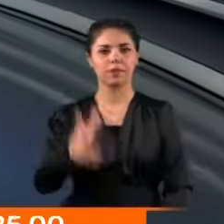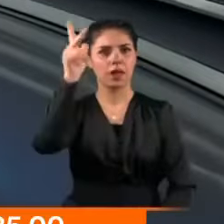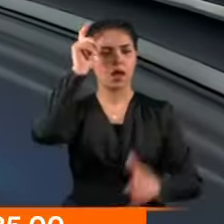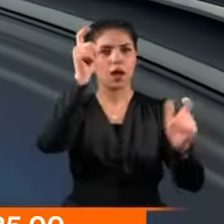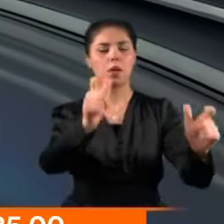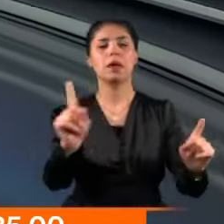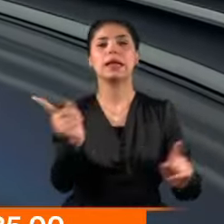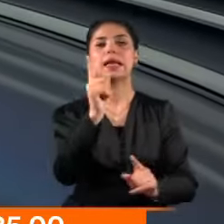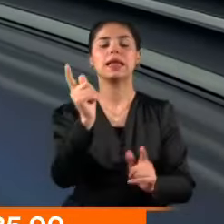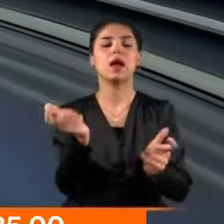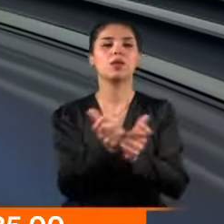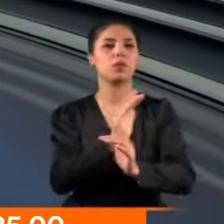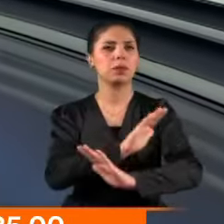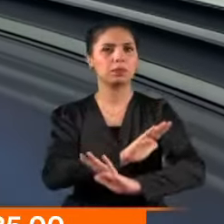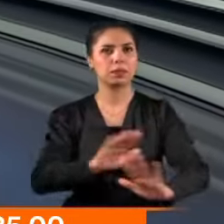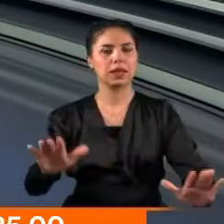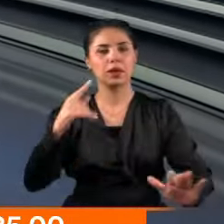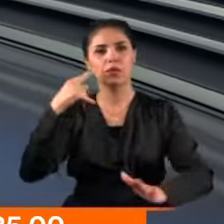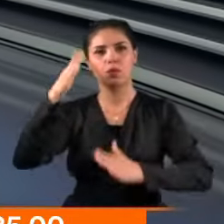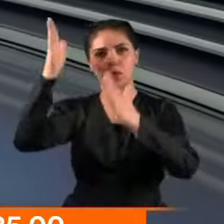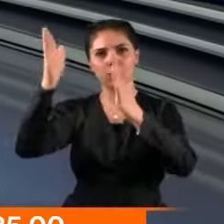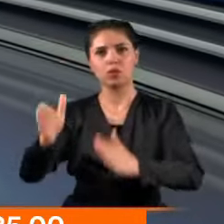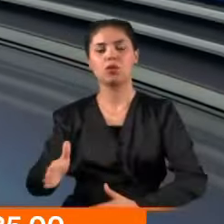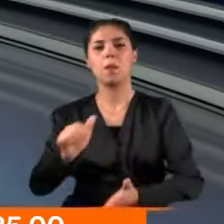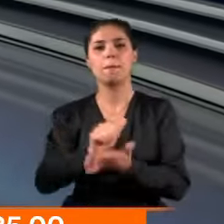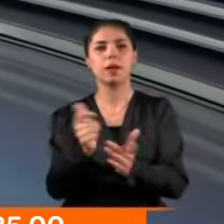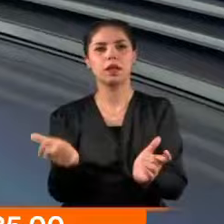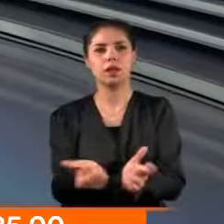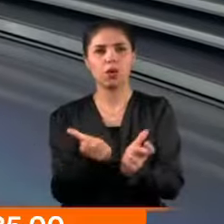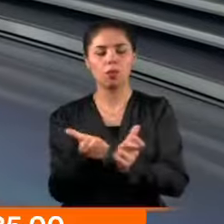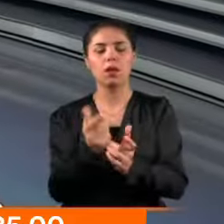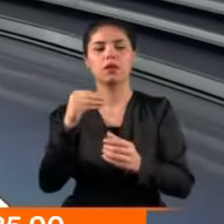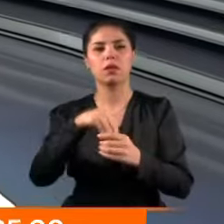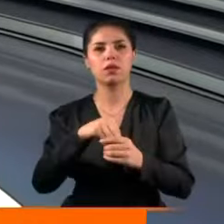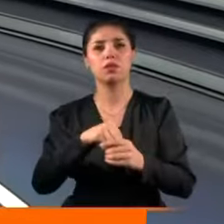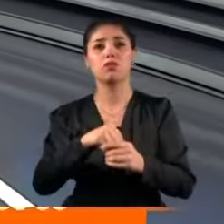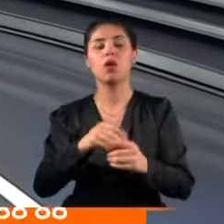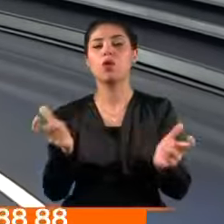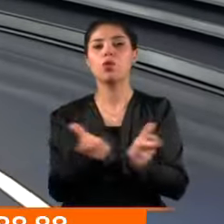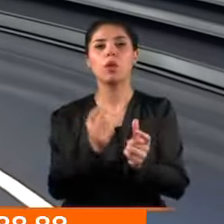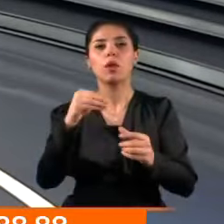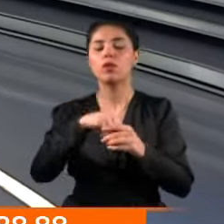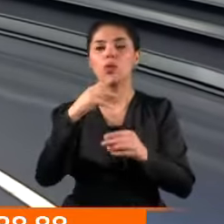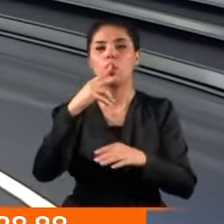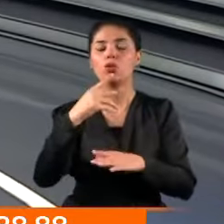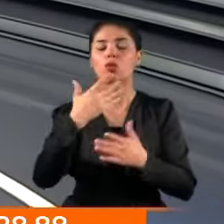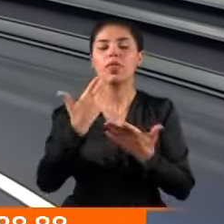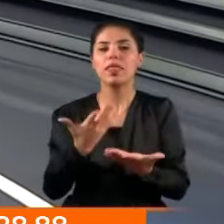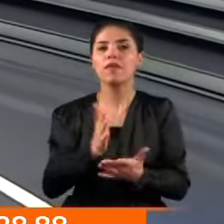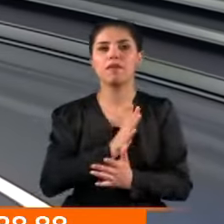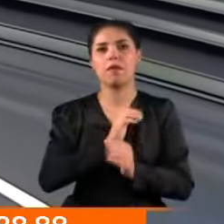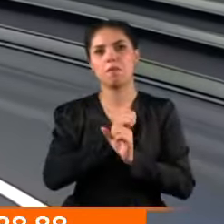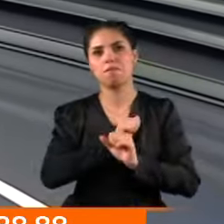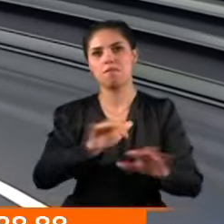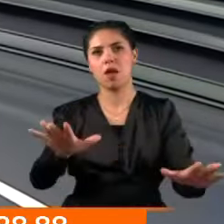Washington'daki liderler zirvesi sona erdi. Cumhurbaşkanı Recep Tayyip Erdoğan düzenlediği basın toplantısında zirvede verdiği mesajları paylaştı. En önemli gündem maddesi